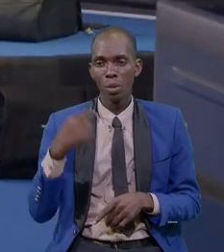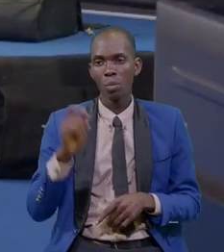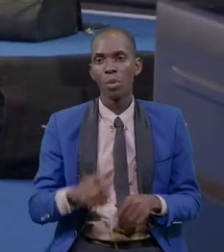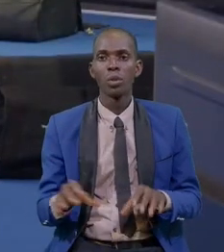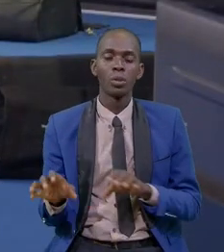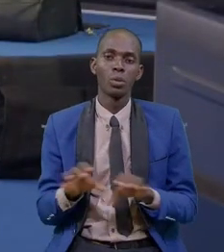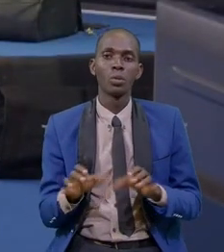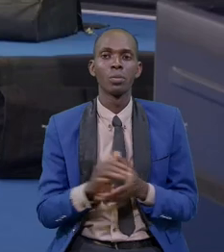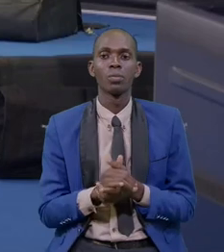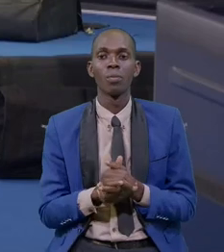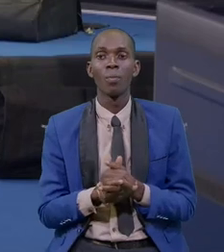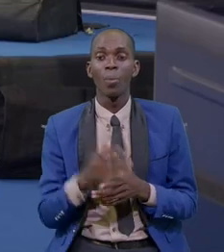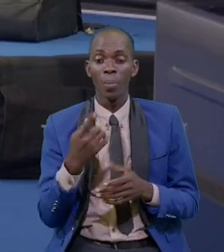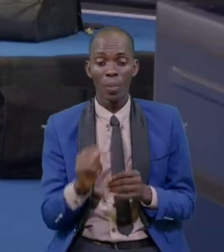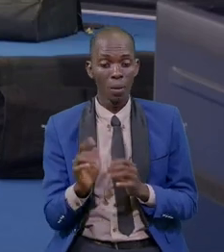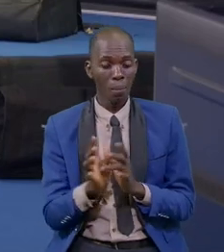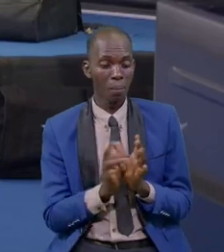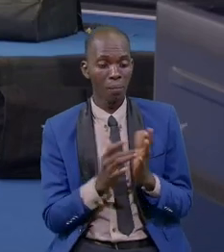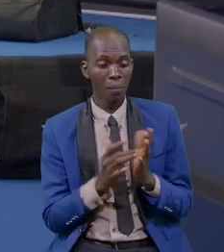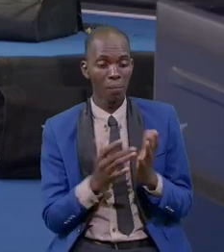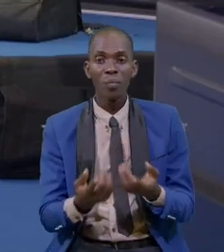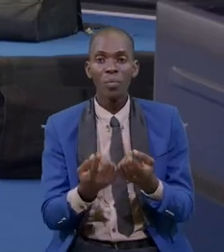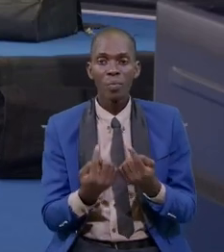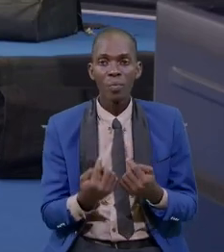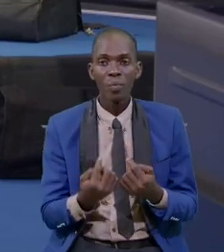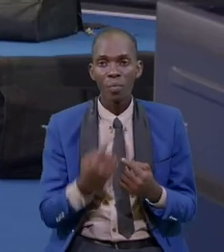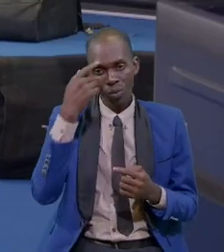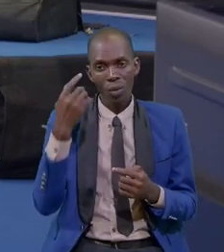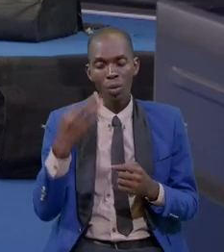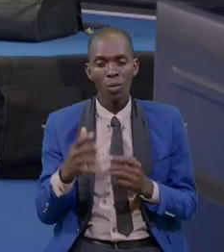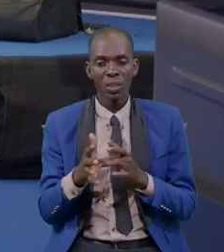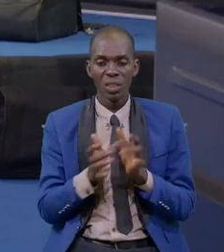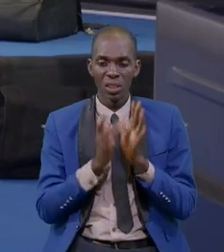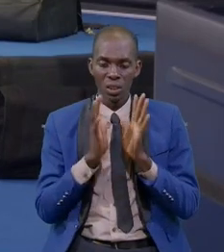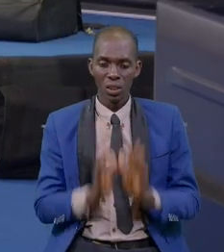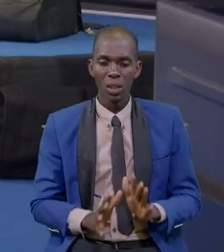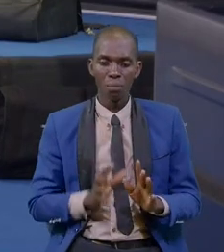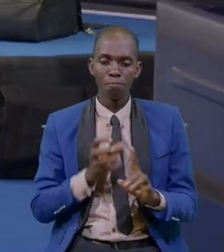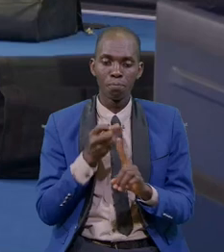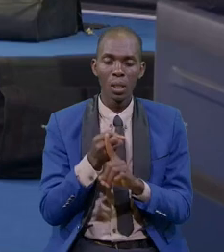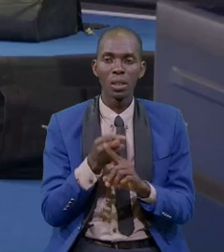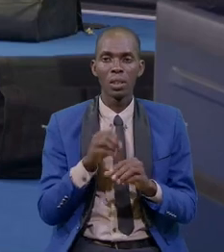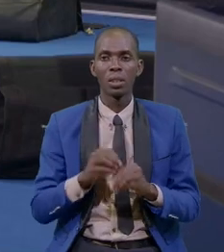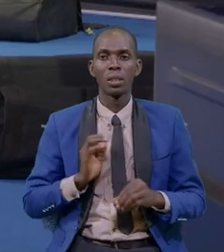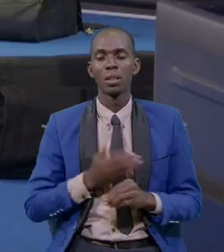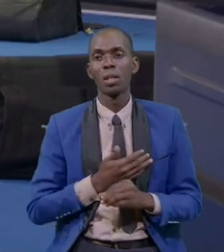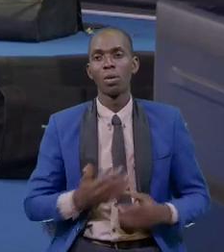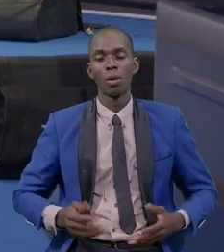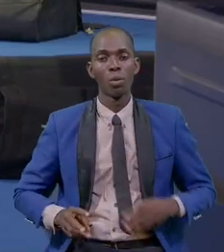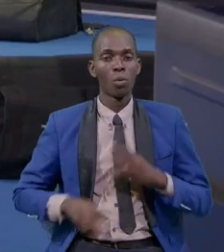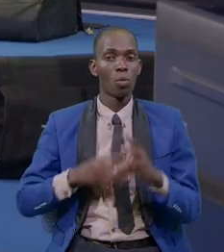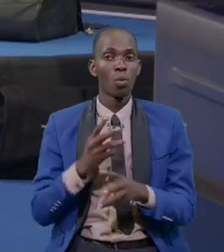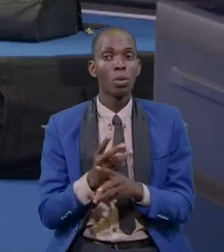venus parce qu'il y avait l'impact des chrétiens dans notre monde. L'éducation a été mise en place